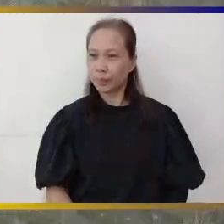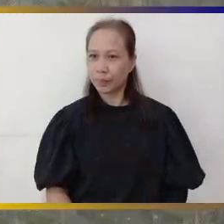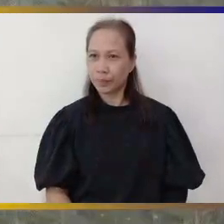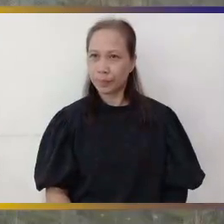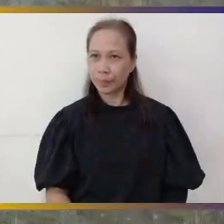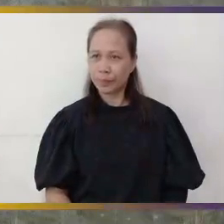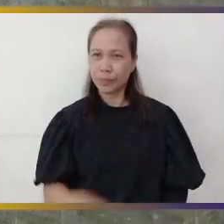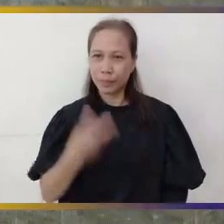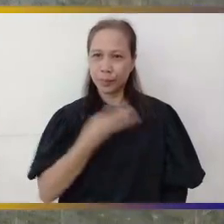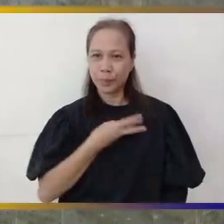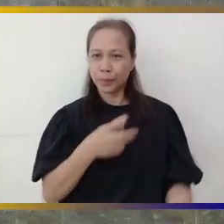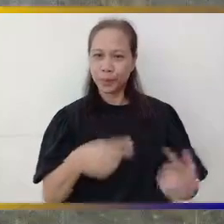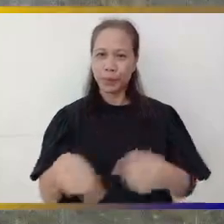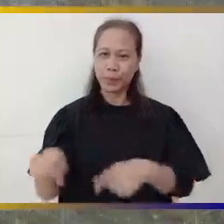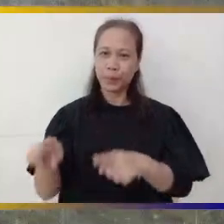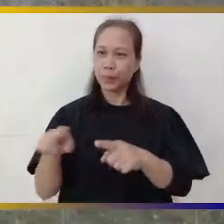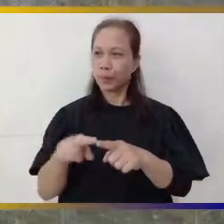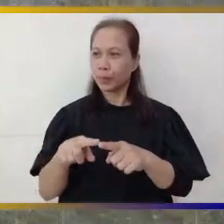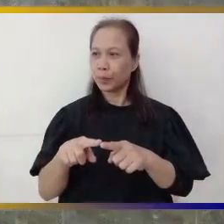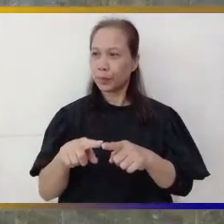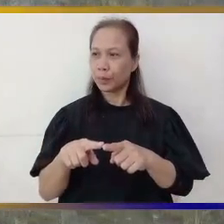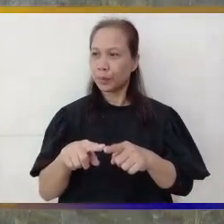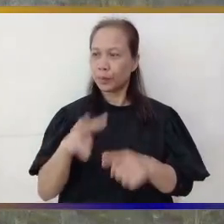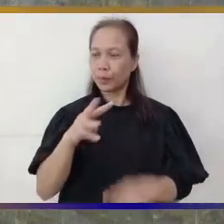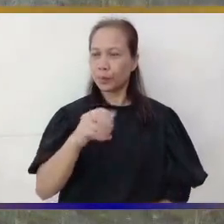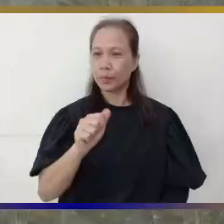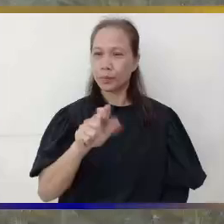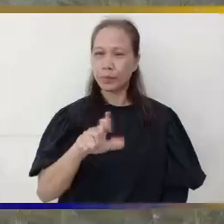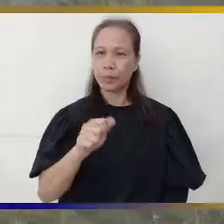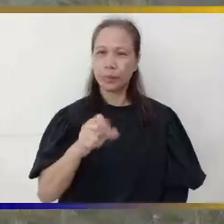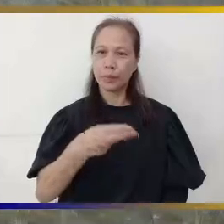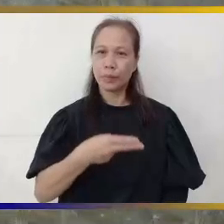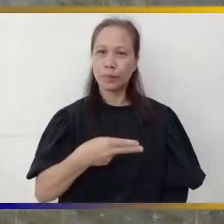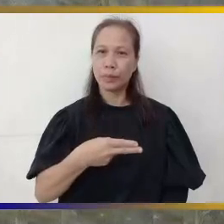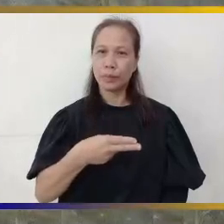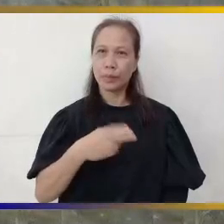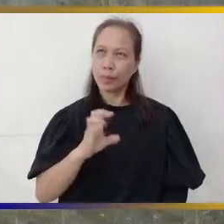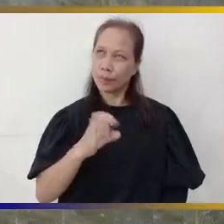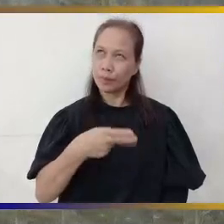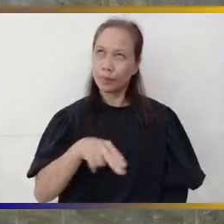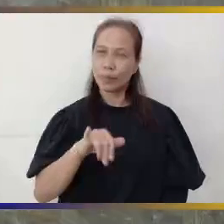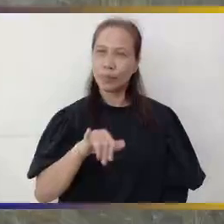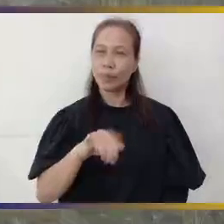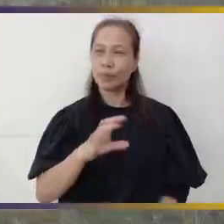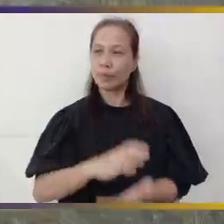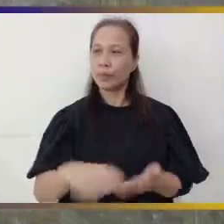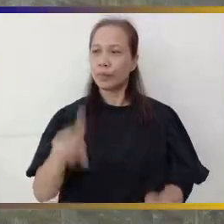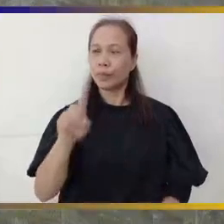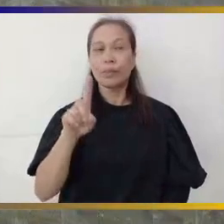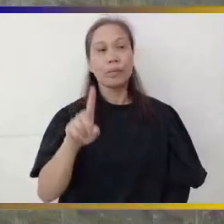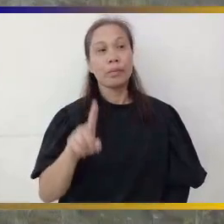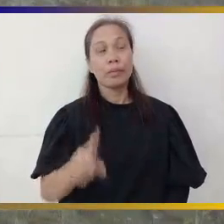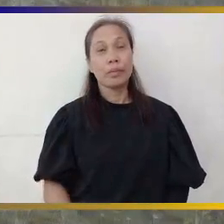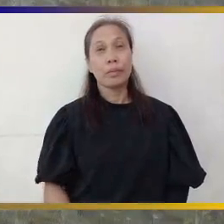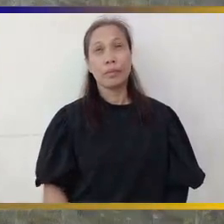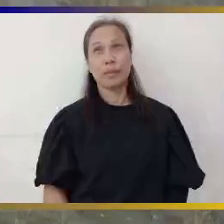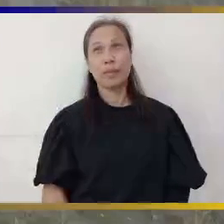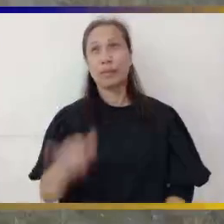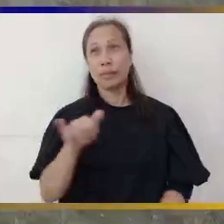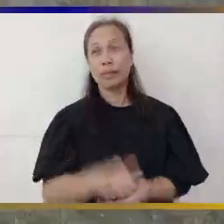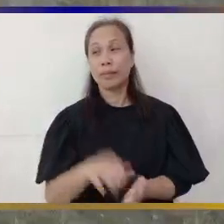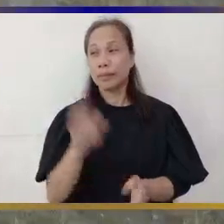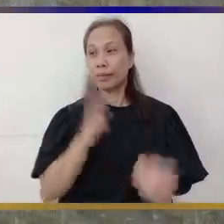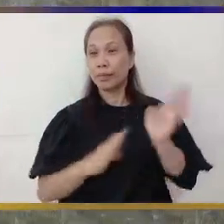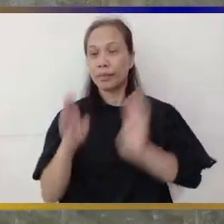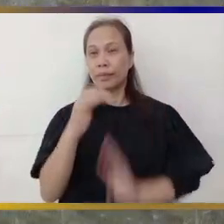papunta na po tayo doon sa tema po nito malaki chapter 1 okay now sa punto na ito mga kapatid yan ang problema ng mga